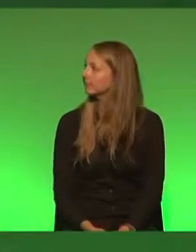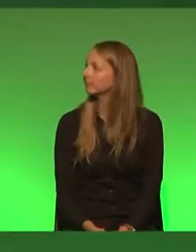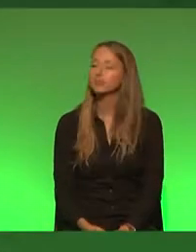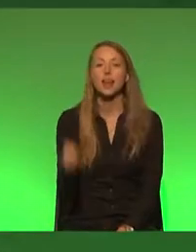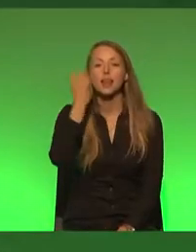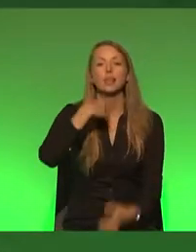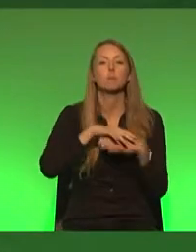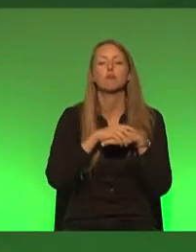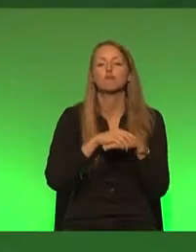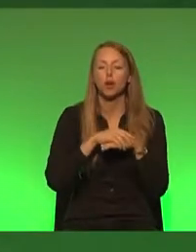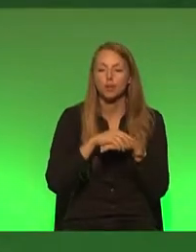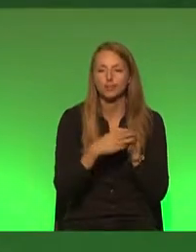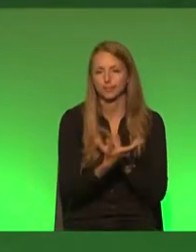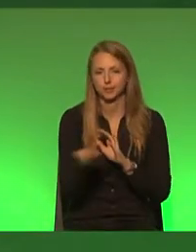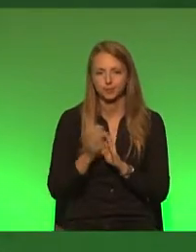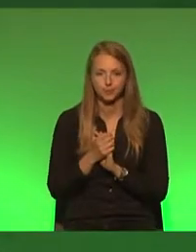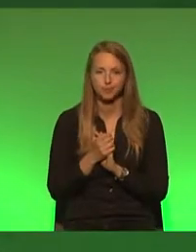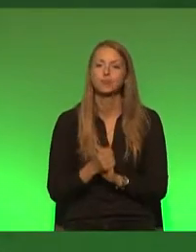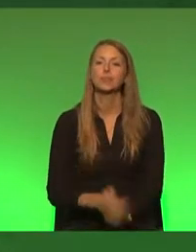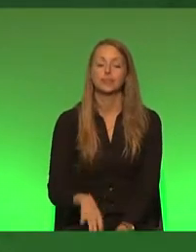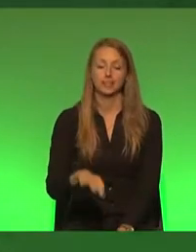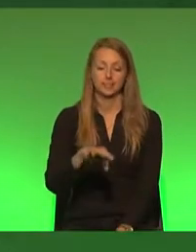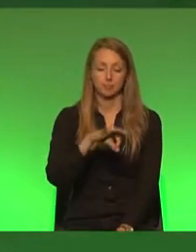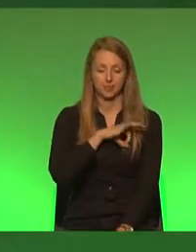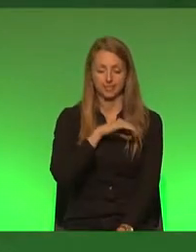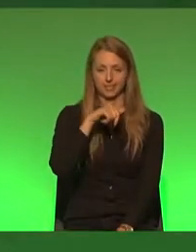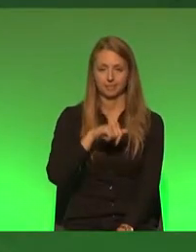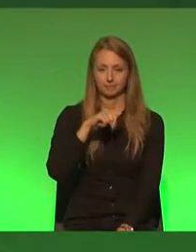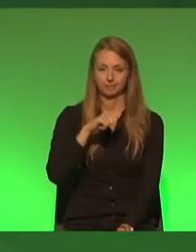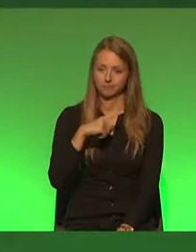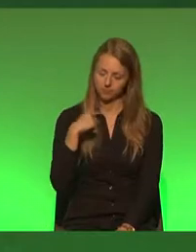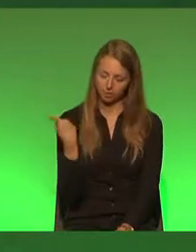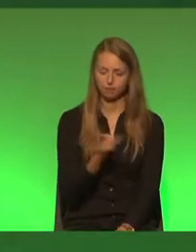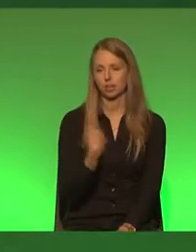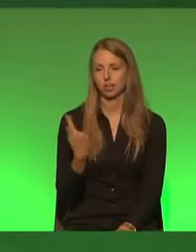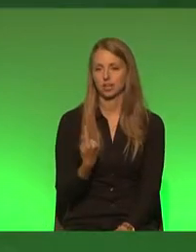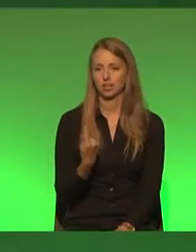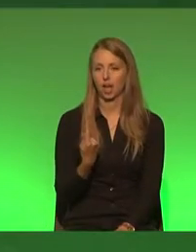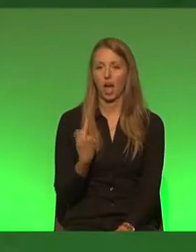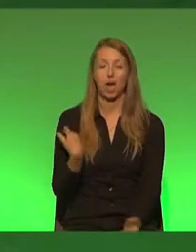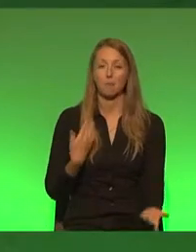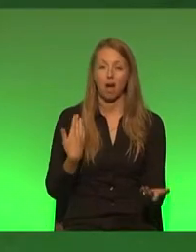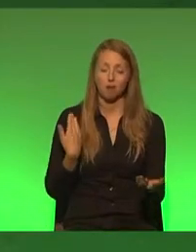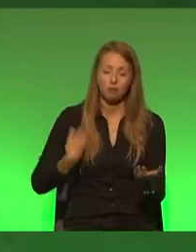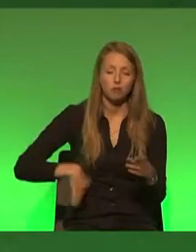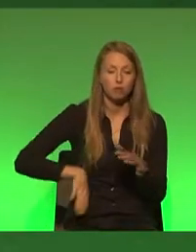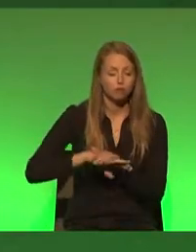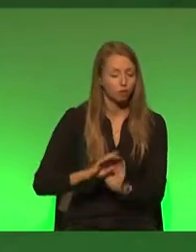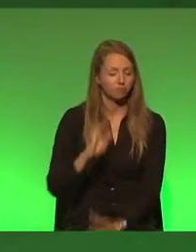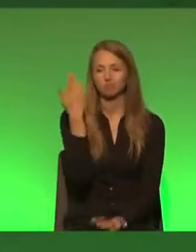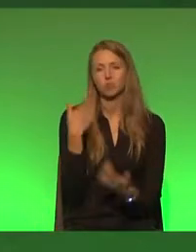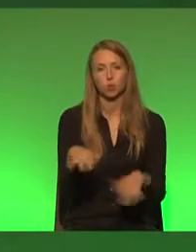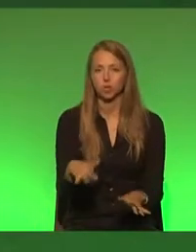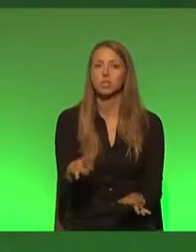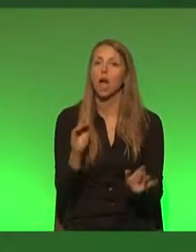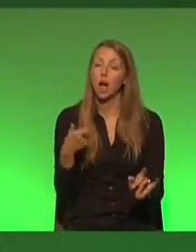Liebe Freundinnen und Freunde, diese Partei sind wir am ehesten, aber wir sind sie noch nicht ganz. Aber wir können es